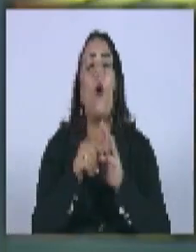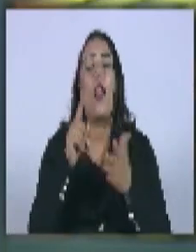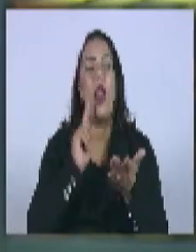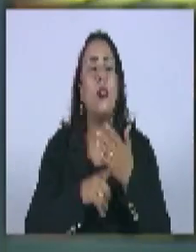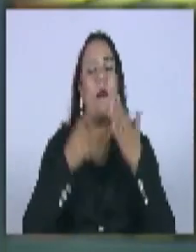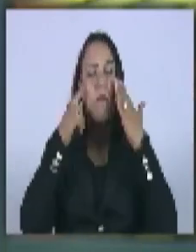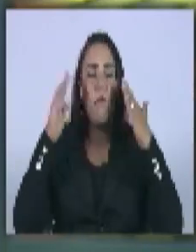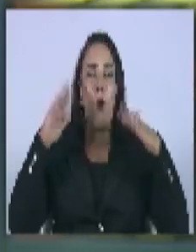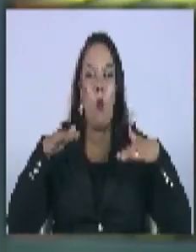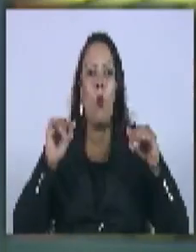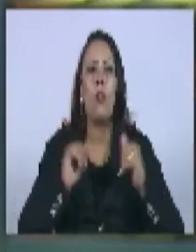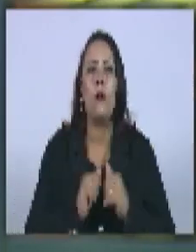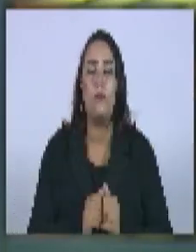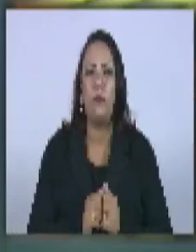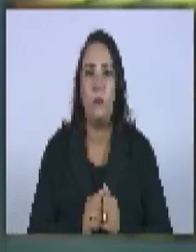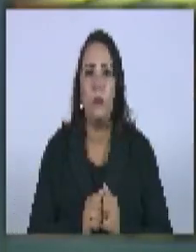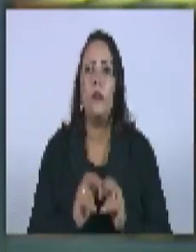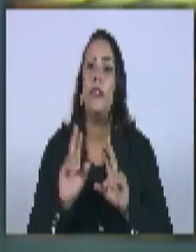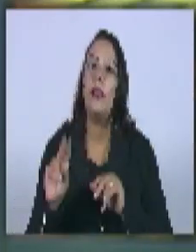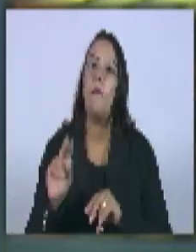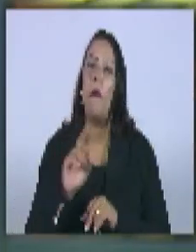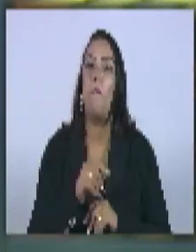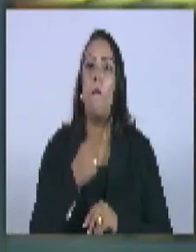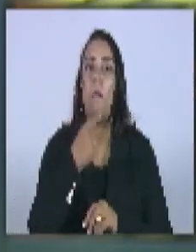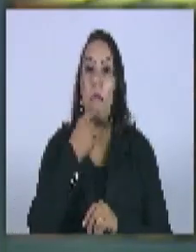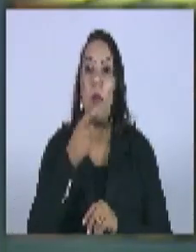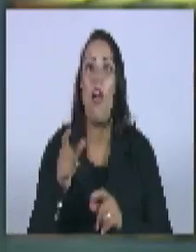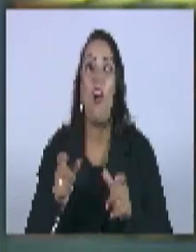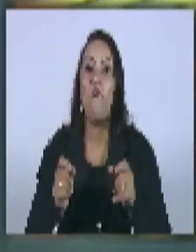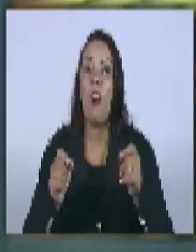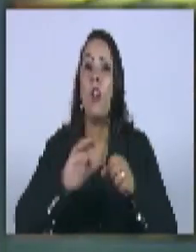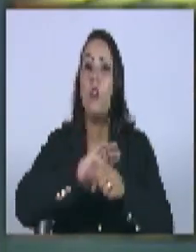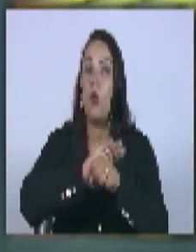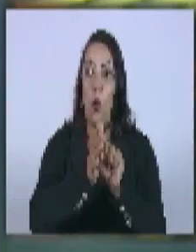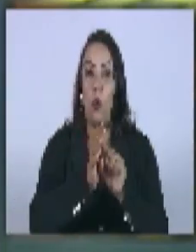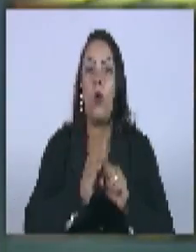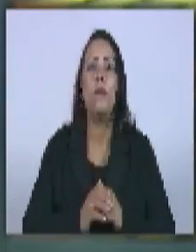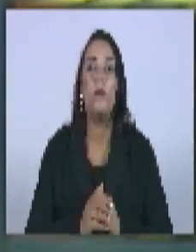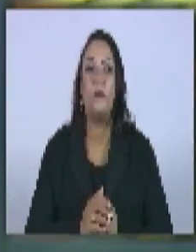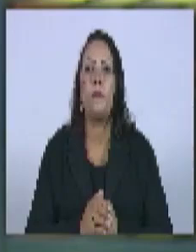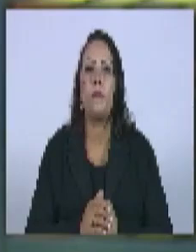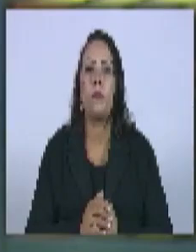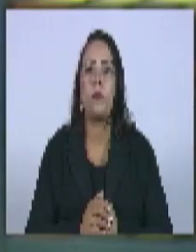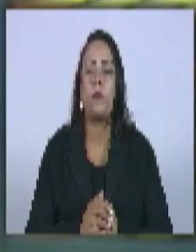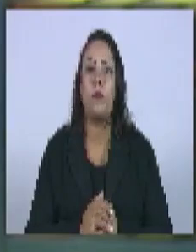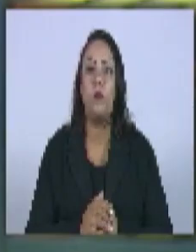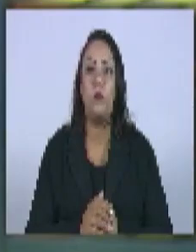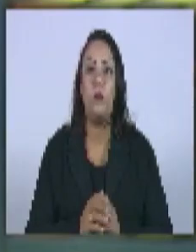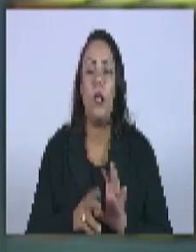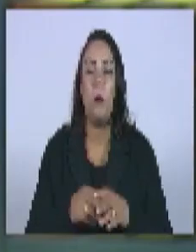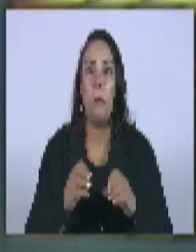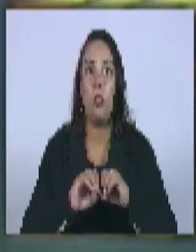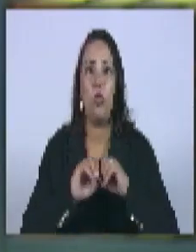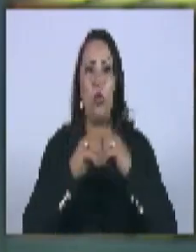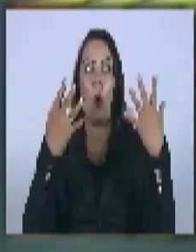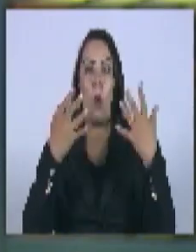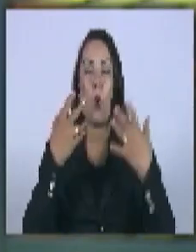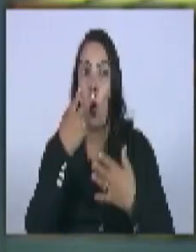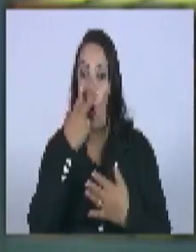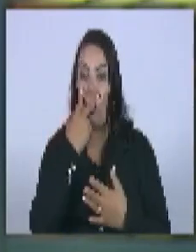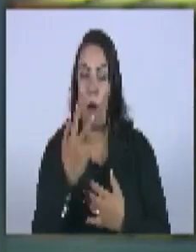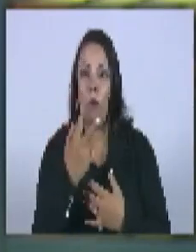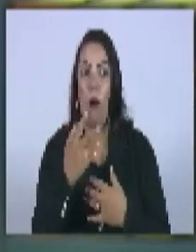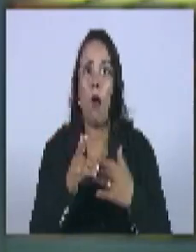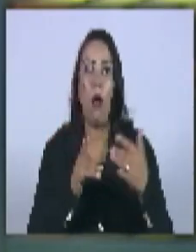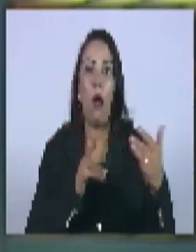نضعها في الاعتبار زي ما كوفي 19 او كورونا اضاء امامنا الخلل